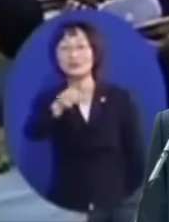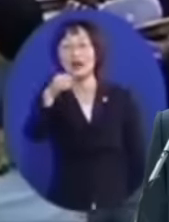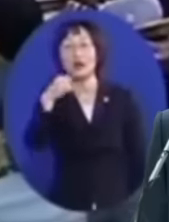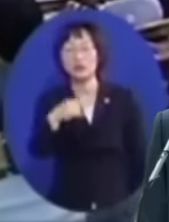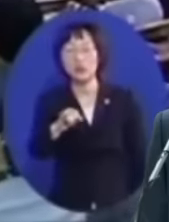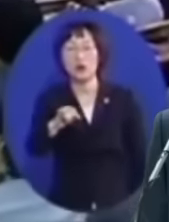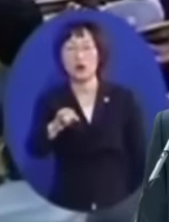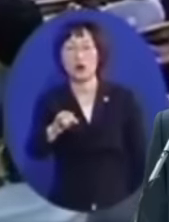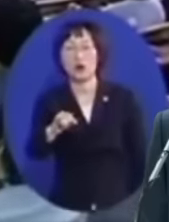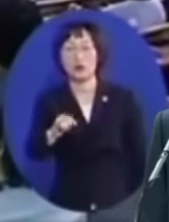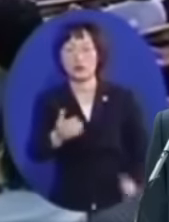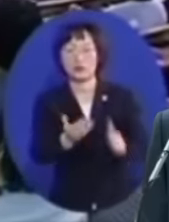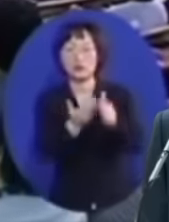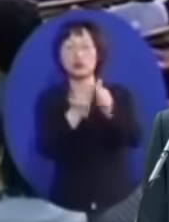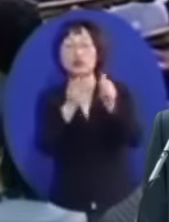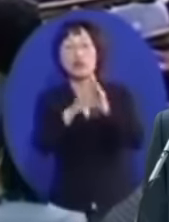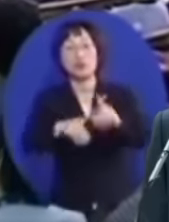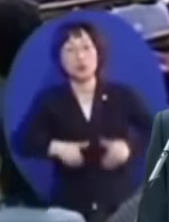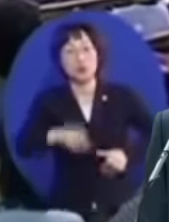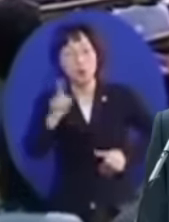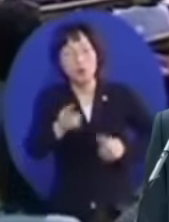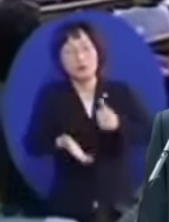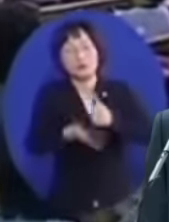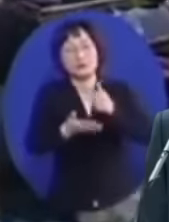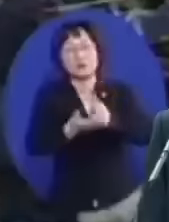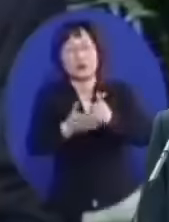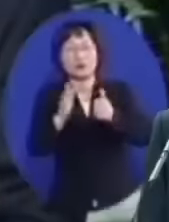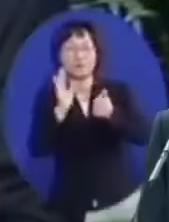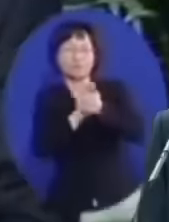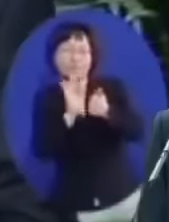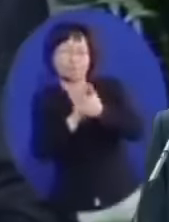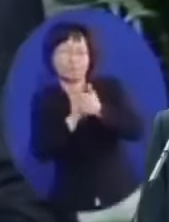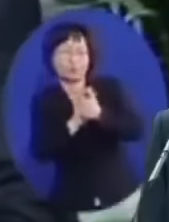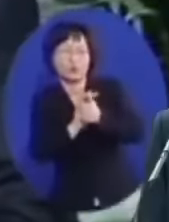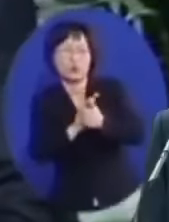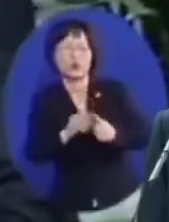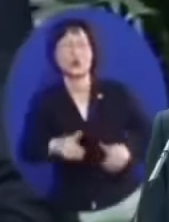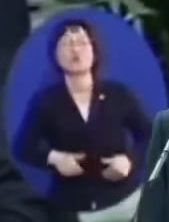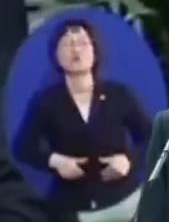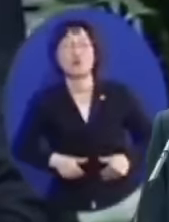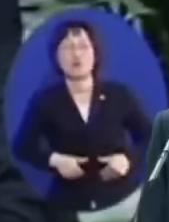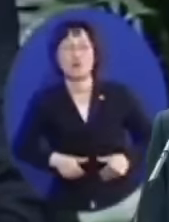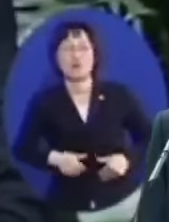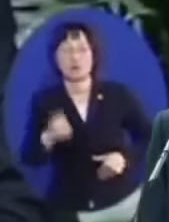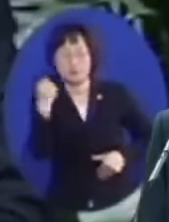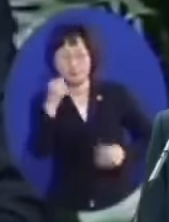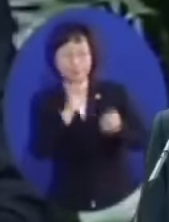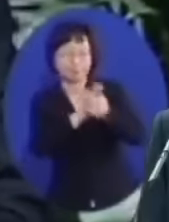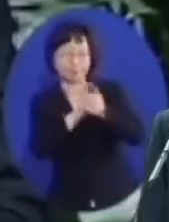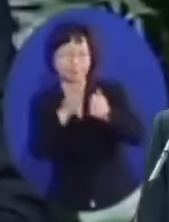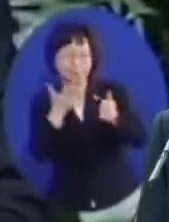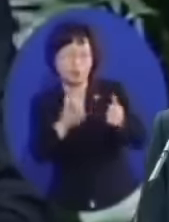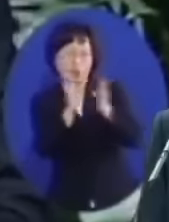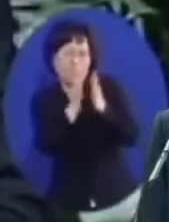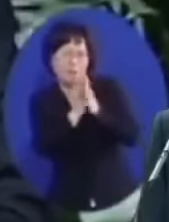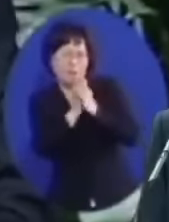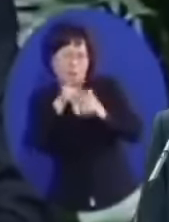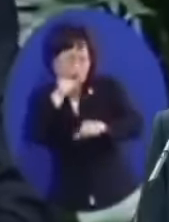때 필요한 것은 칭찬과 격려를 아끼지 말아야 되는 것입니다. 잘하는 것은 정말 잘했다고 박수를